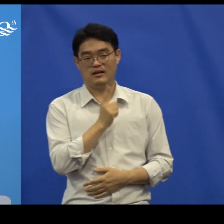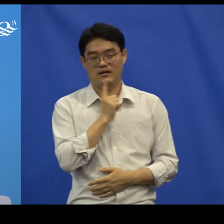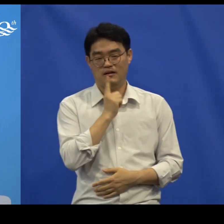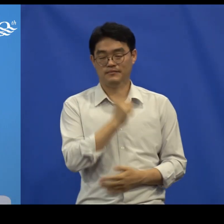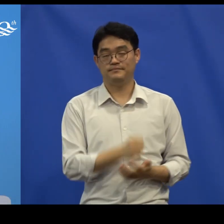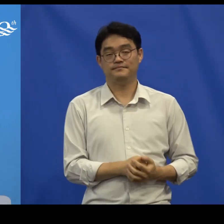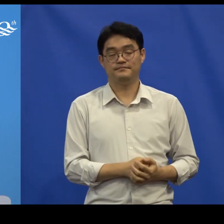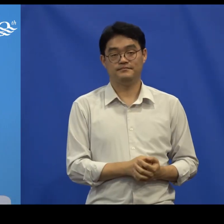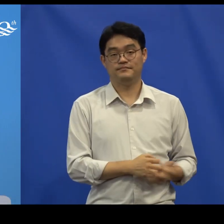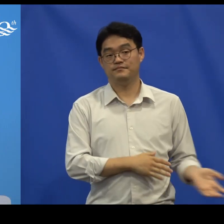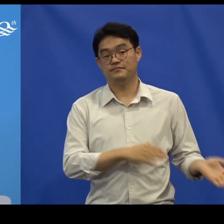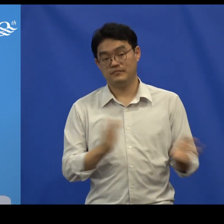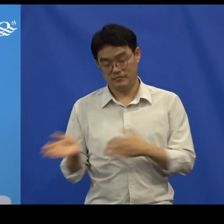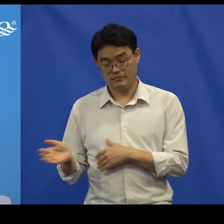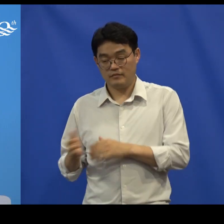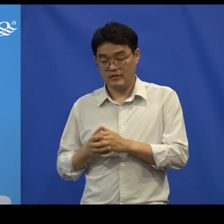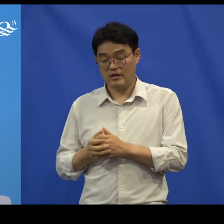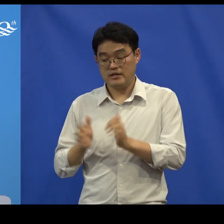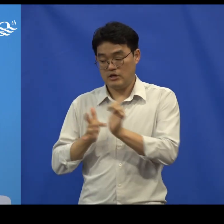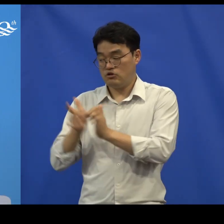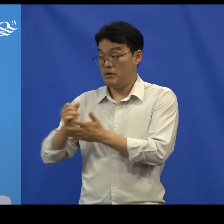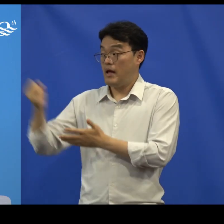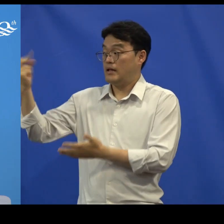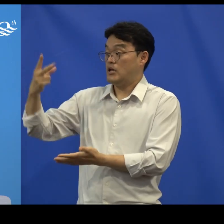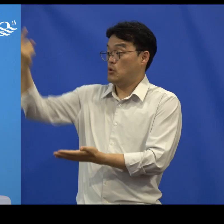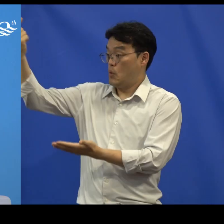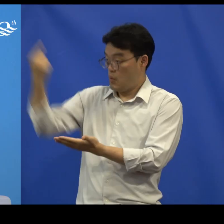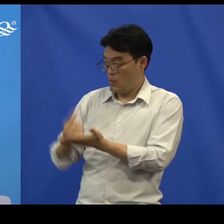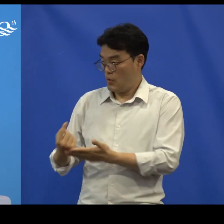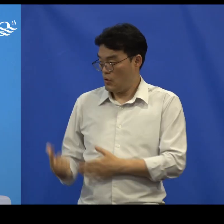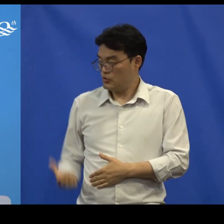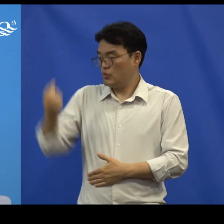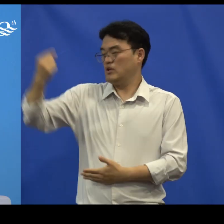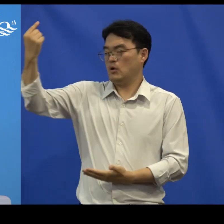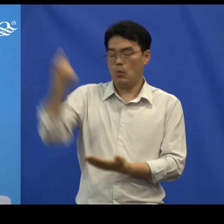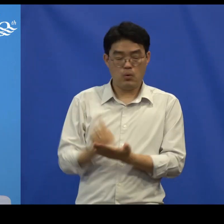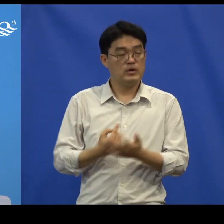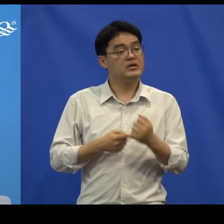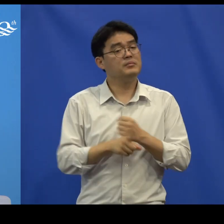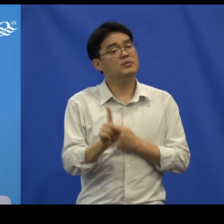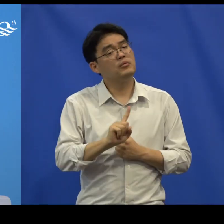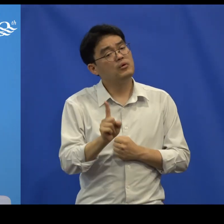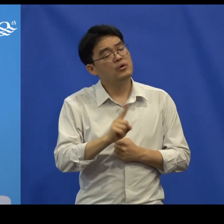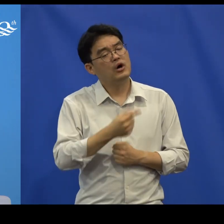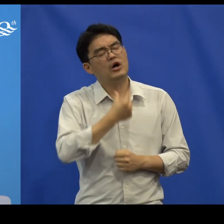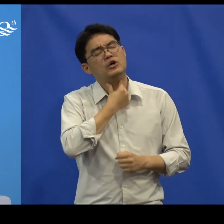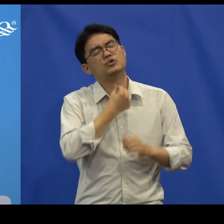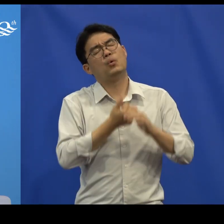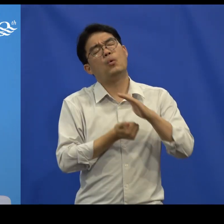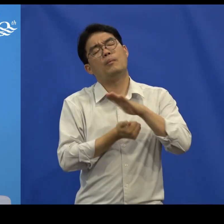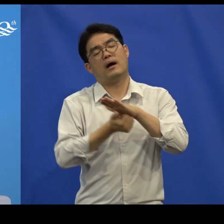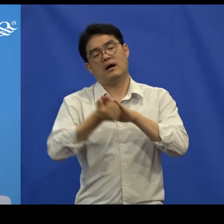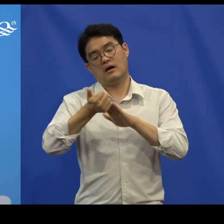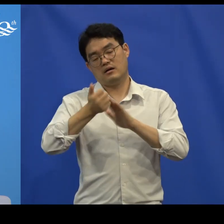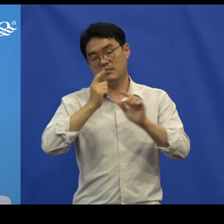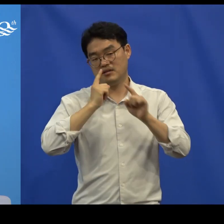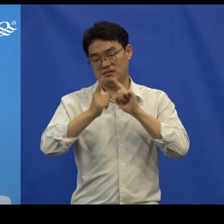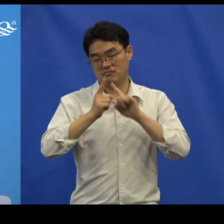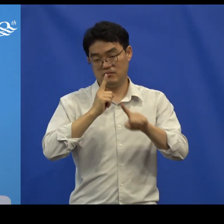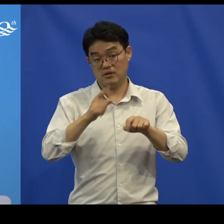다섯째로 내가 속히 진실로 오리라, 속히 오리라는 이 말씀은 소망을 주시는 말씀입니다. 특별히 그